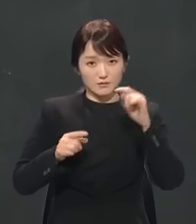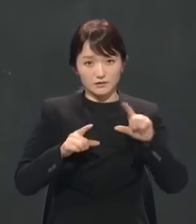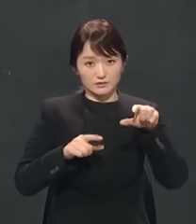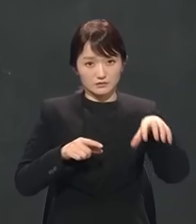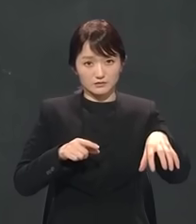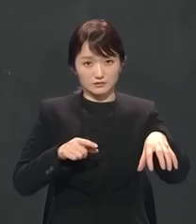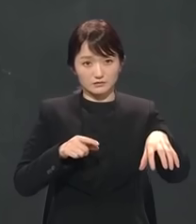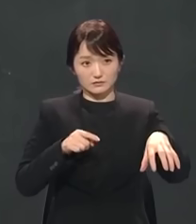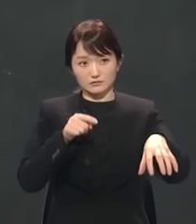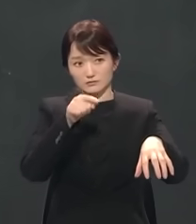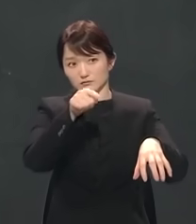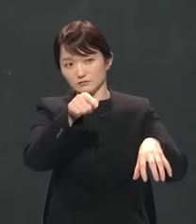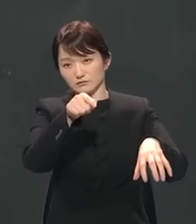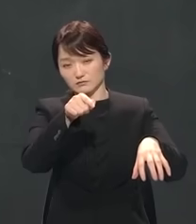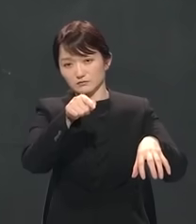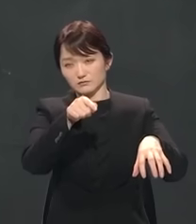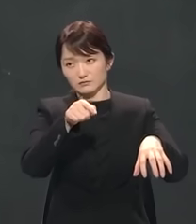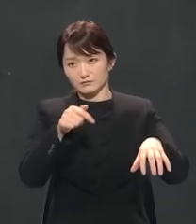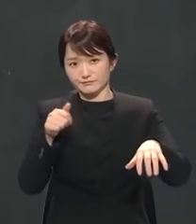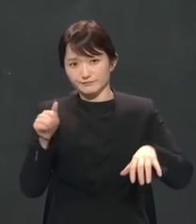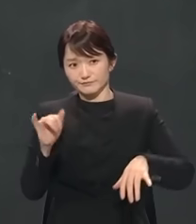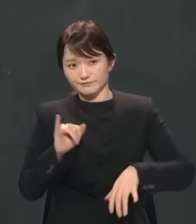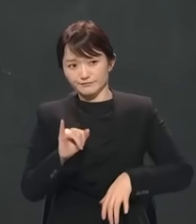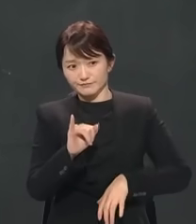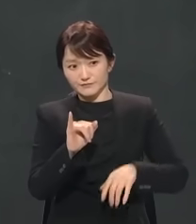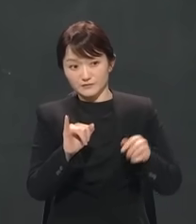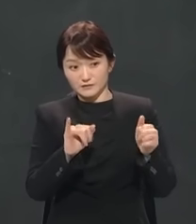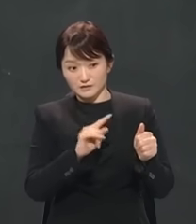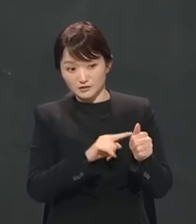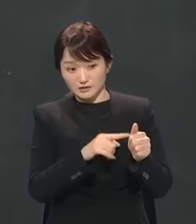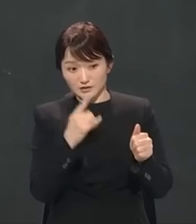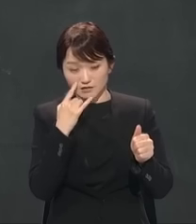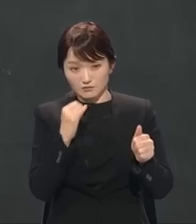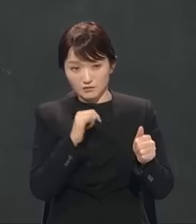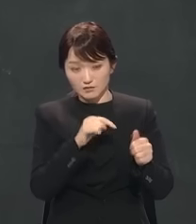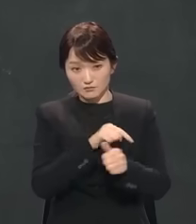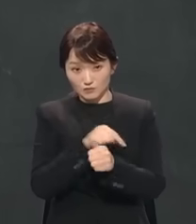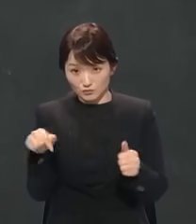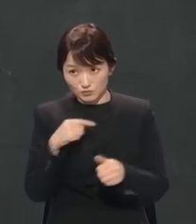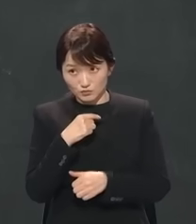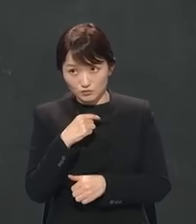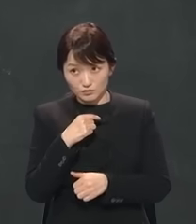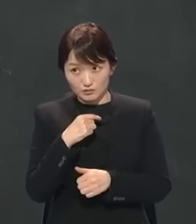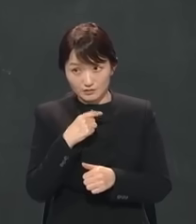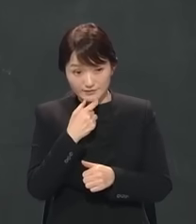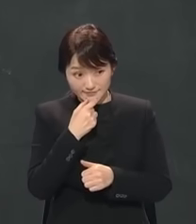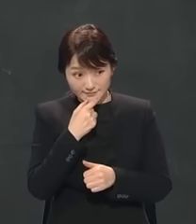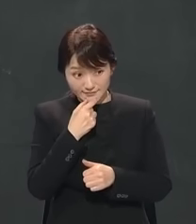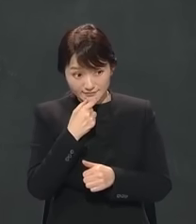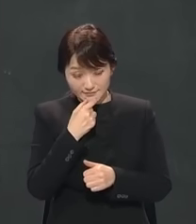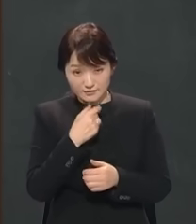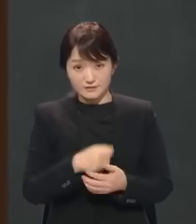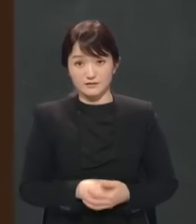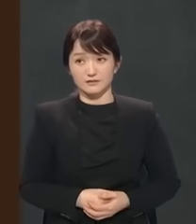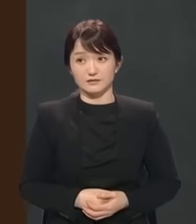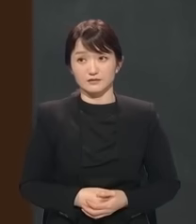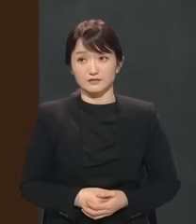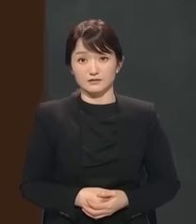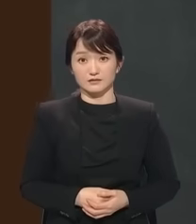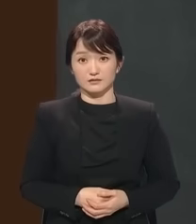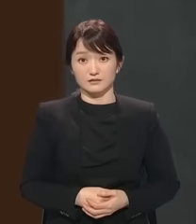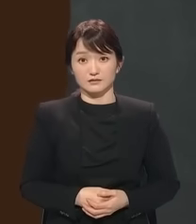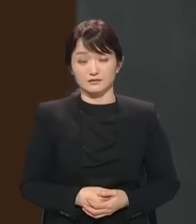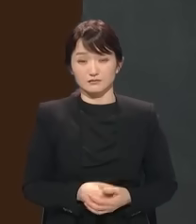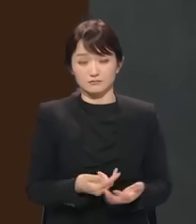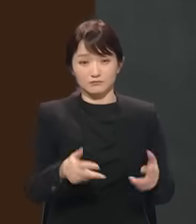쪽을 그쪽으로 가는 것처럼 하면서네 엄마 만약에 너 죽고 싶게 죽게 만들고 싶지 않으면 공원에 있는 벌레를 먹어라고